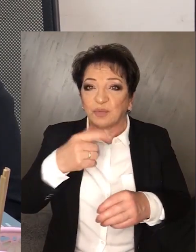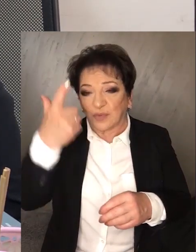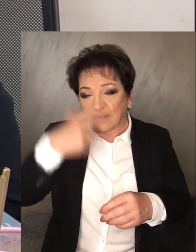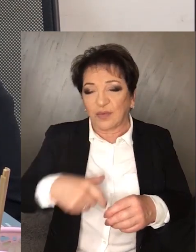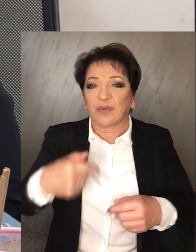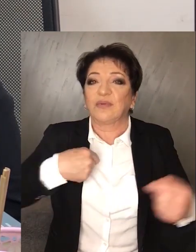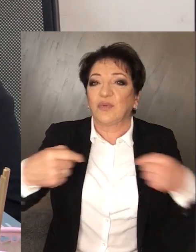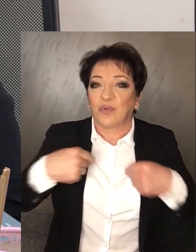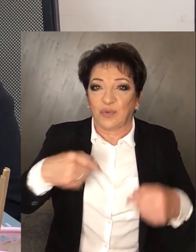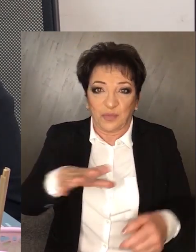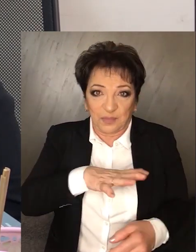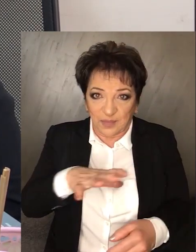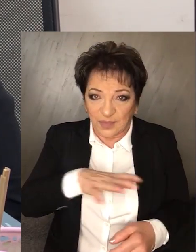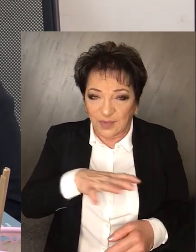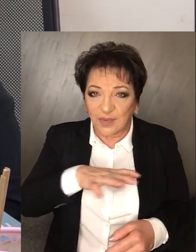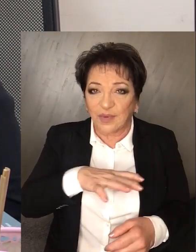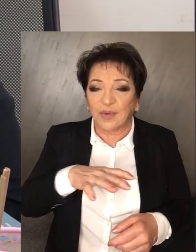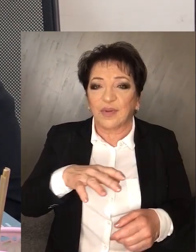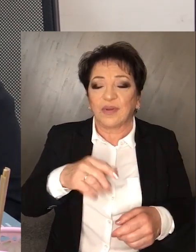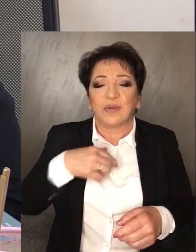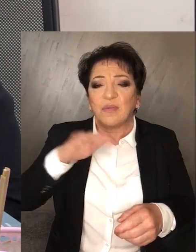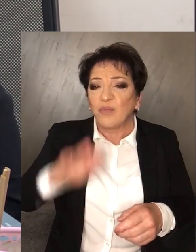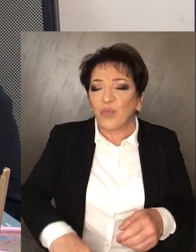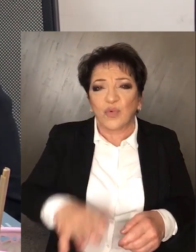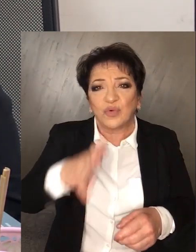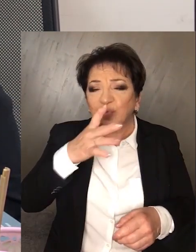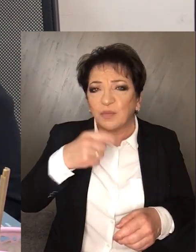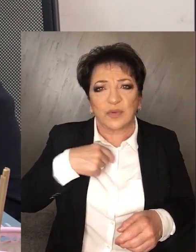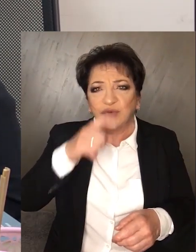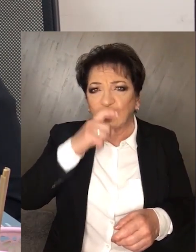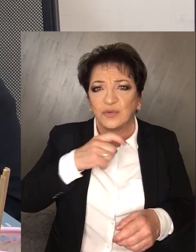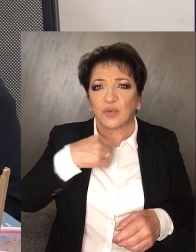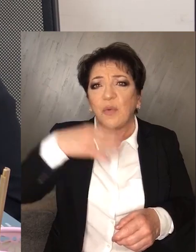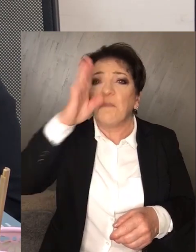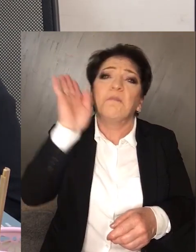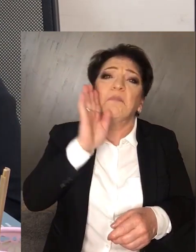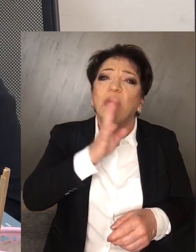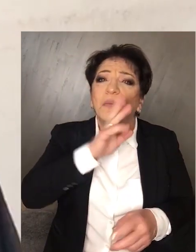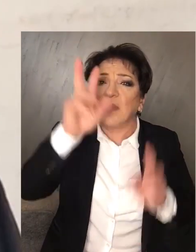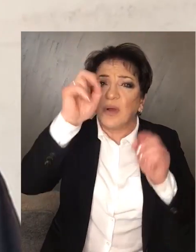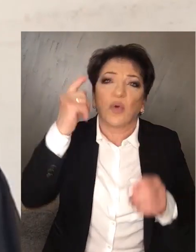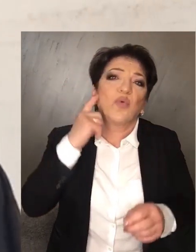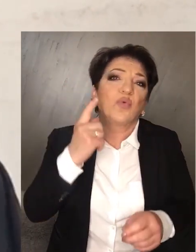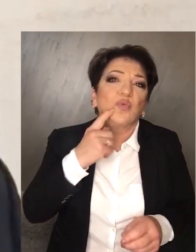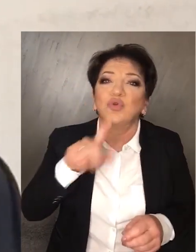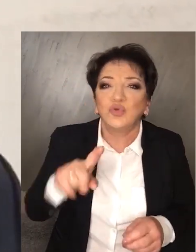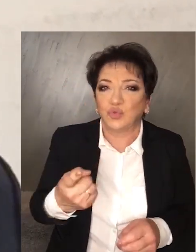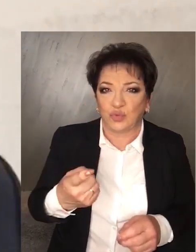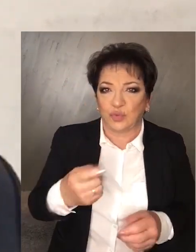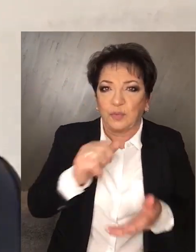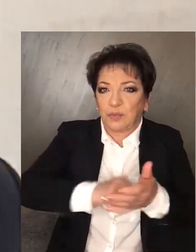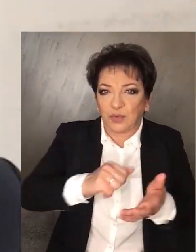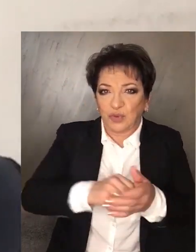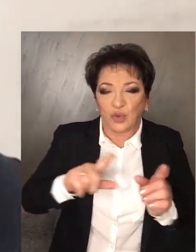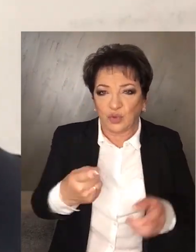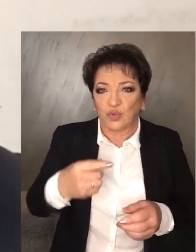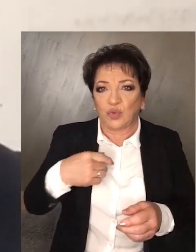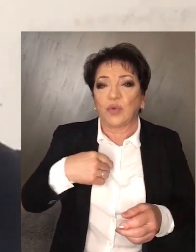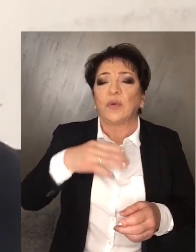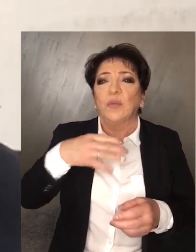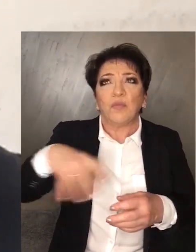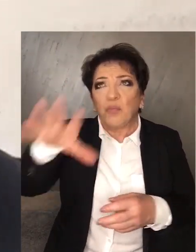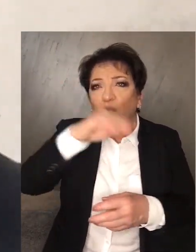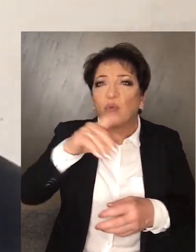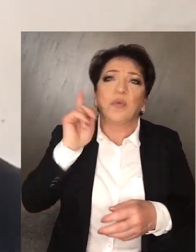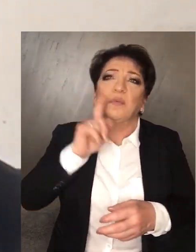շատ խանգարում է, ժեստերի լեզուն ուղղակի տառապանք էր իմ համար ու ես ուզում էի հասկանալ, թե ինչի հենց ես, ինչի հենց իմ մաման է